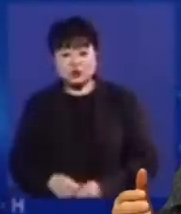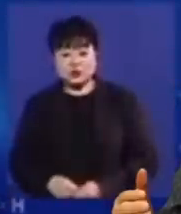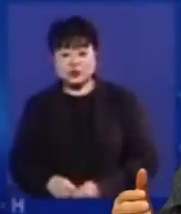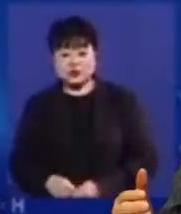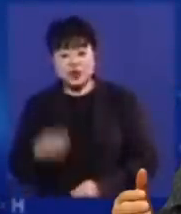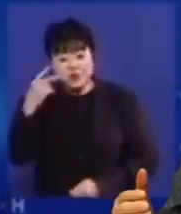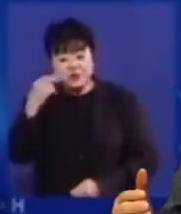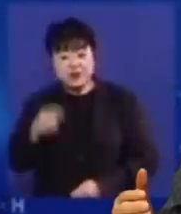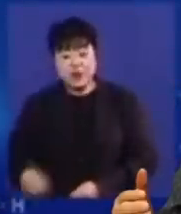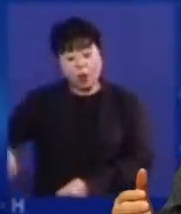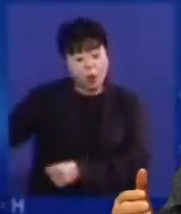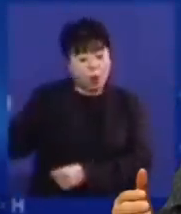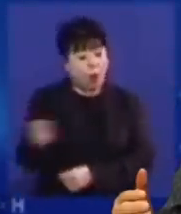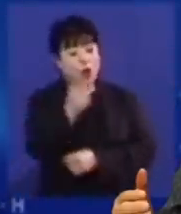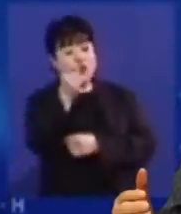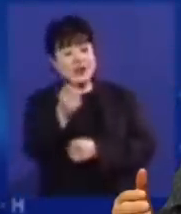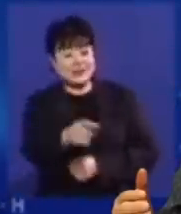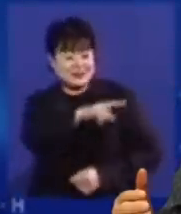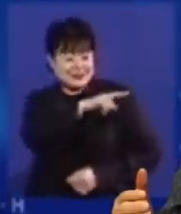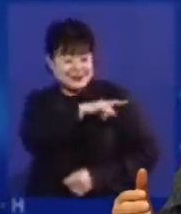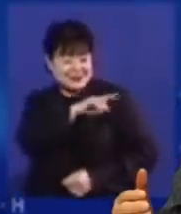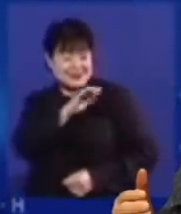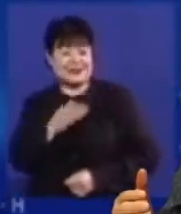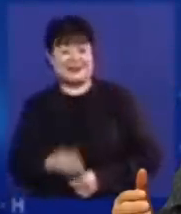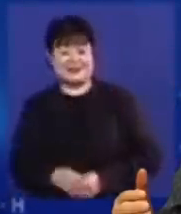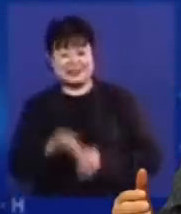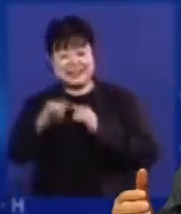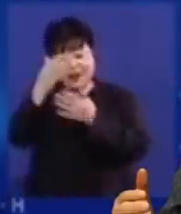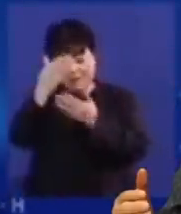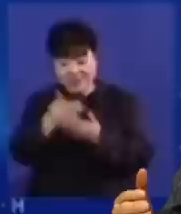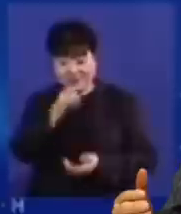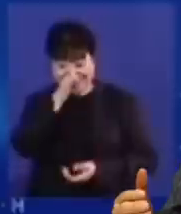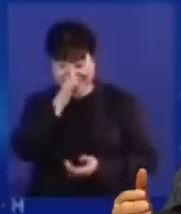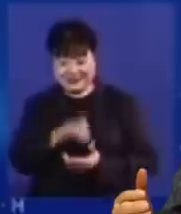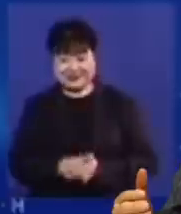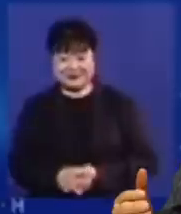브리티시 오픈에서 우승을 차지하며 큰 화제가 된 적이 있습니다.